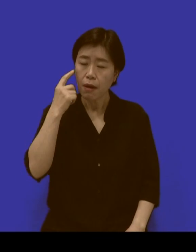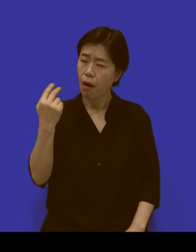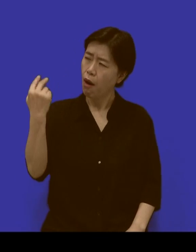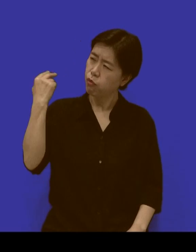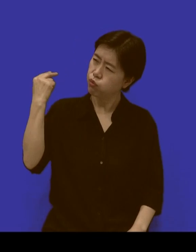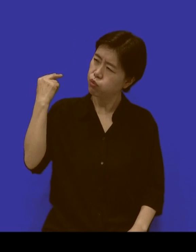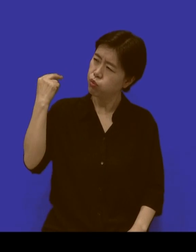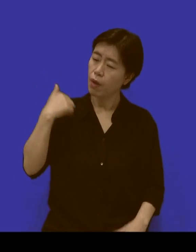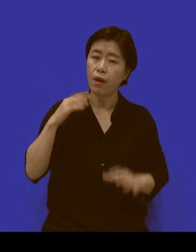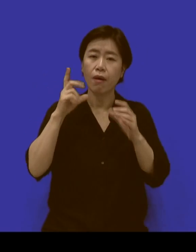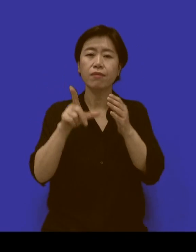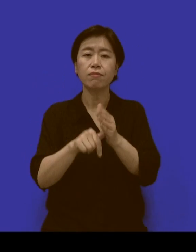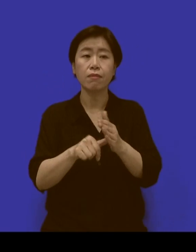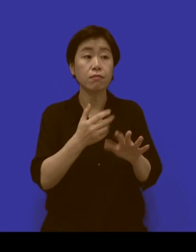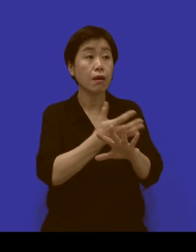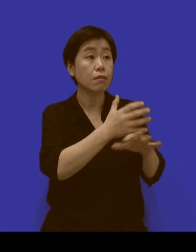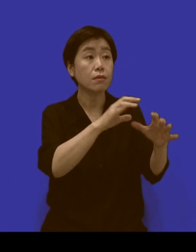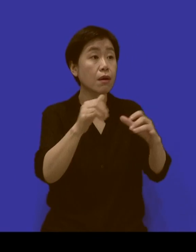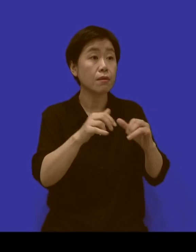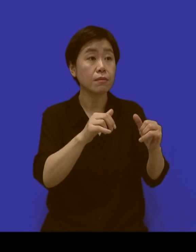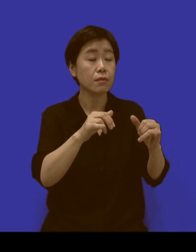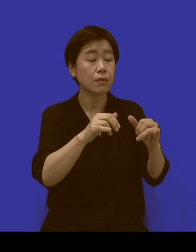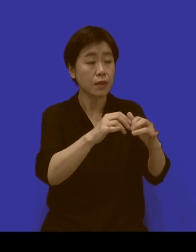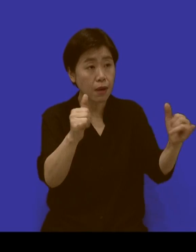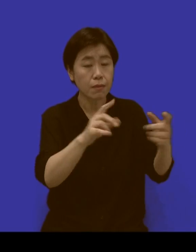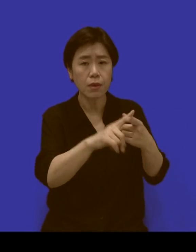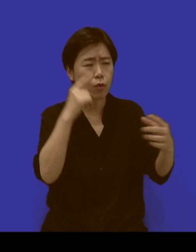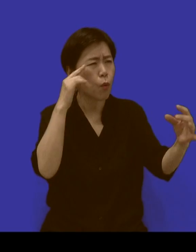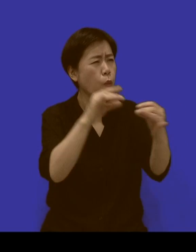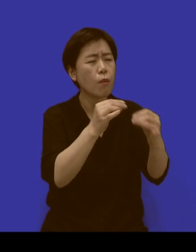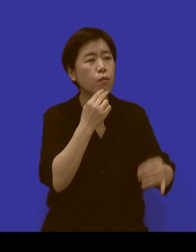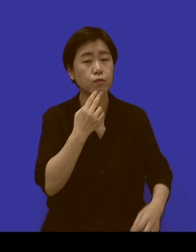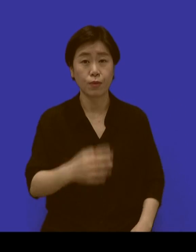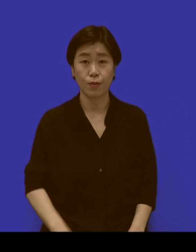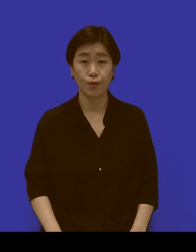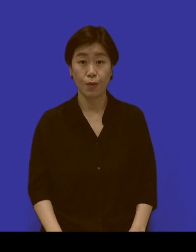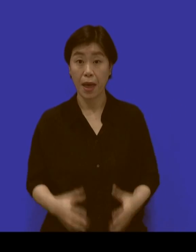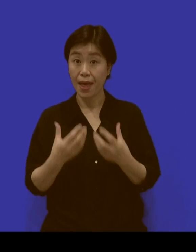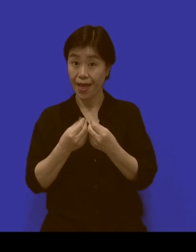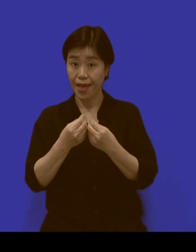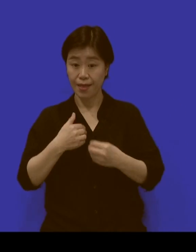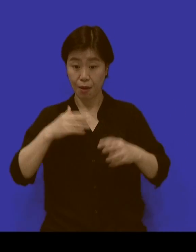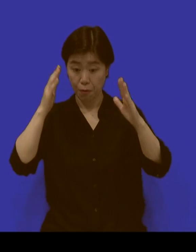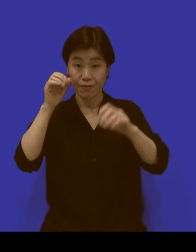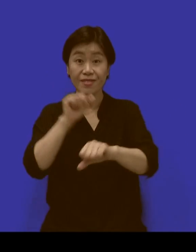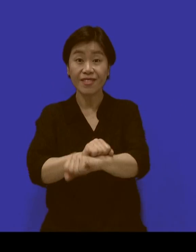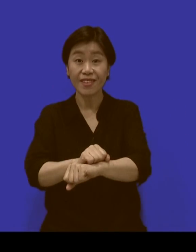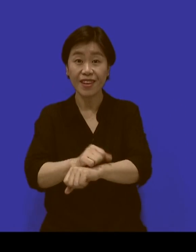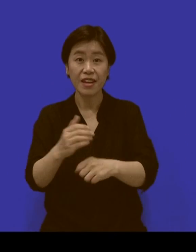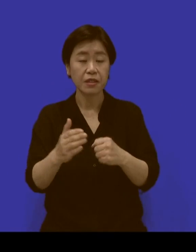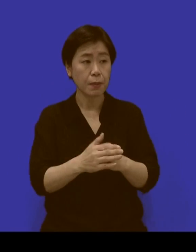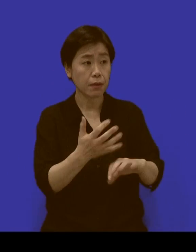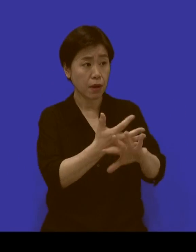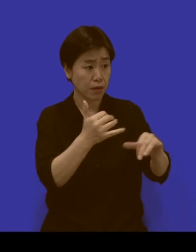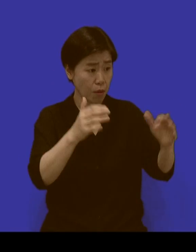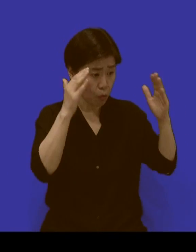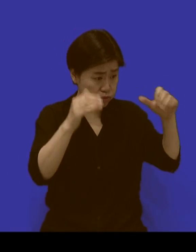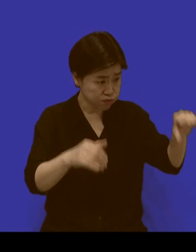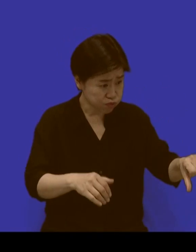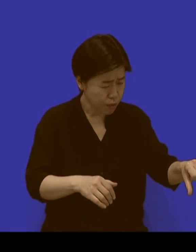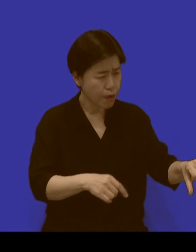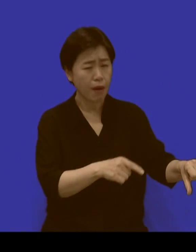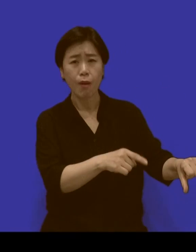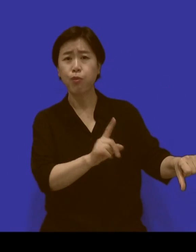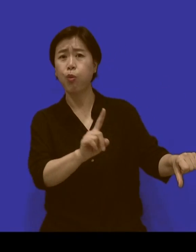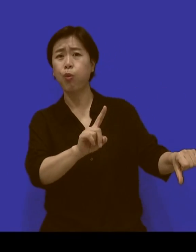없었어요. 그러니까 예를 들어서 제가 공부를 잘했잖아요. 예. 그럼 다른 사람이 왜 공부를 못할까? 그 이해가 안 됐어요. 이해가 안 되죠. 너무 우리는 당연하기